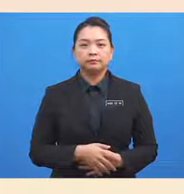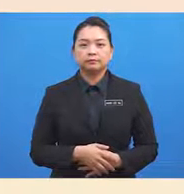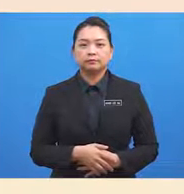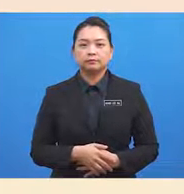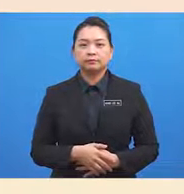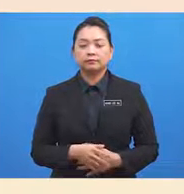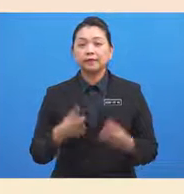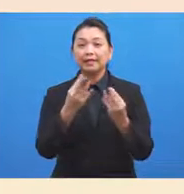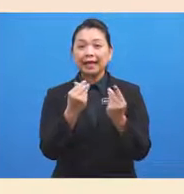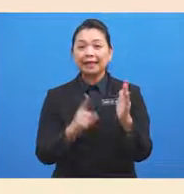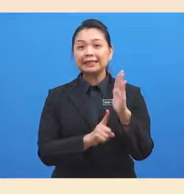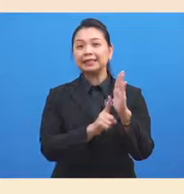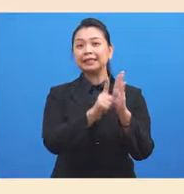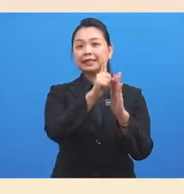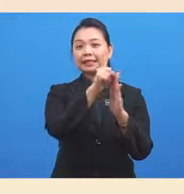tanah tinggi,